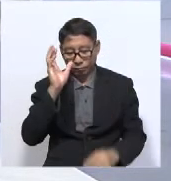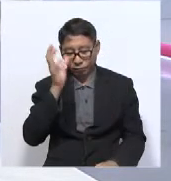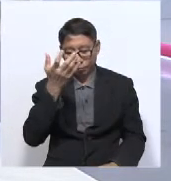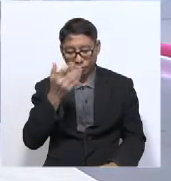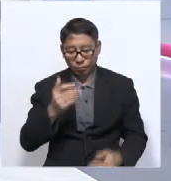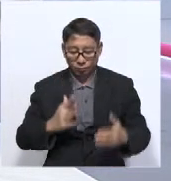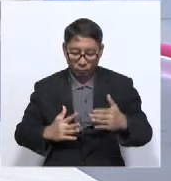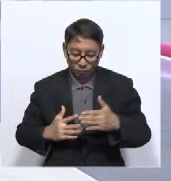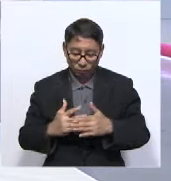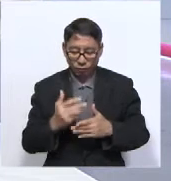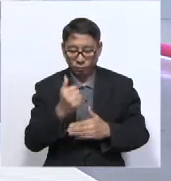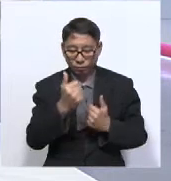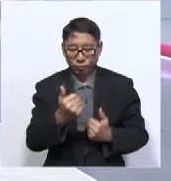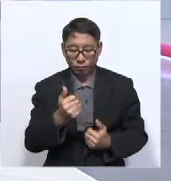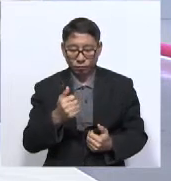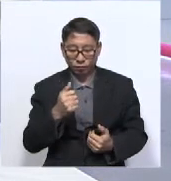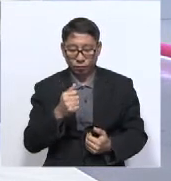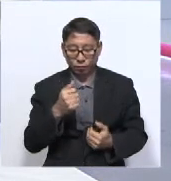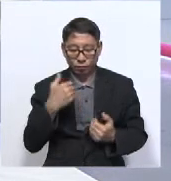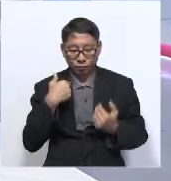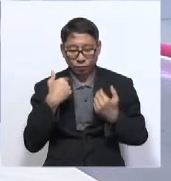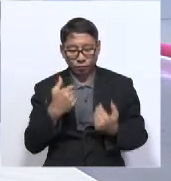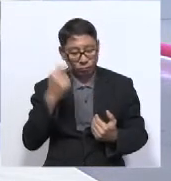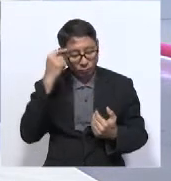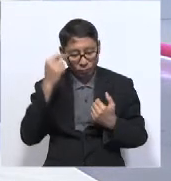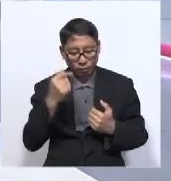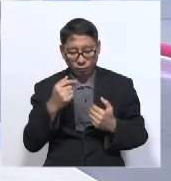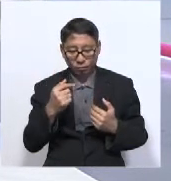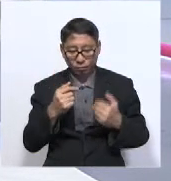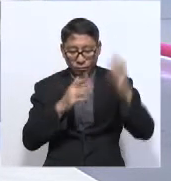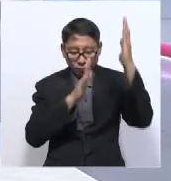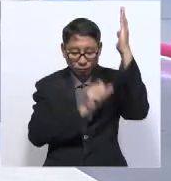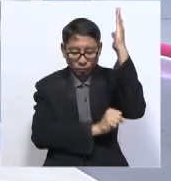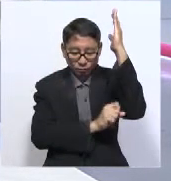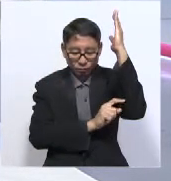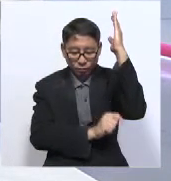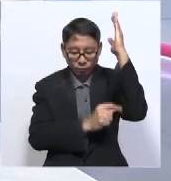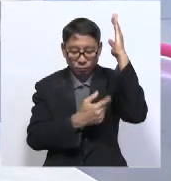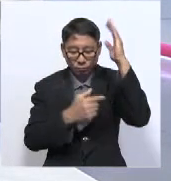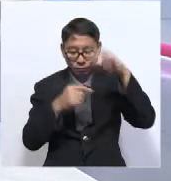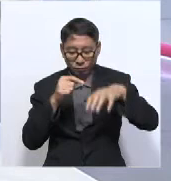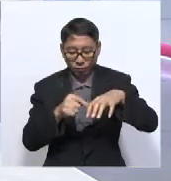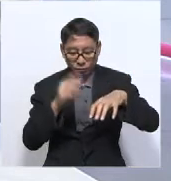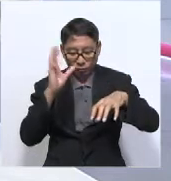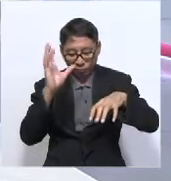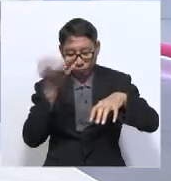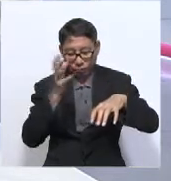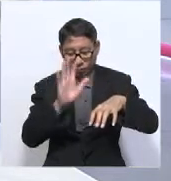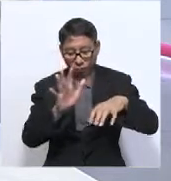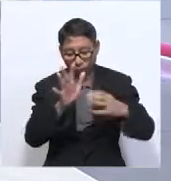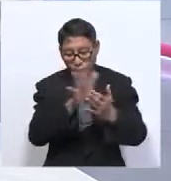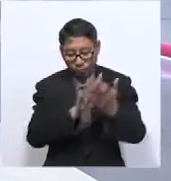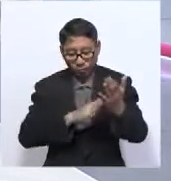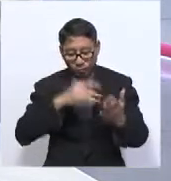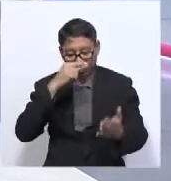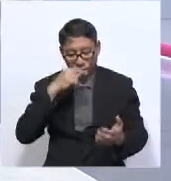ประเมินหลักเกณฑ์คุณสมบัติของยูเนสโกนะคะเพราะฉะนั้นก็ส่งผลให้อุทยานธรณีสตูลเนี่ยเป็นอุทยานธรณีโลกแห่งแรกของประเทศไท